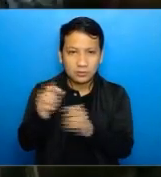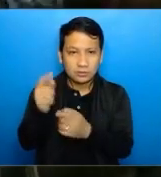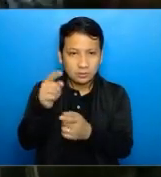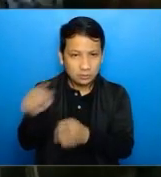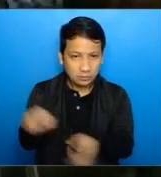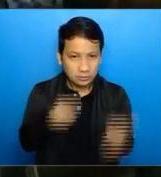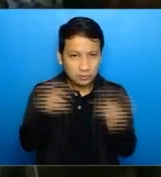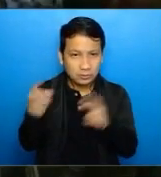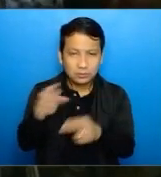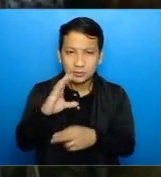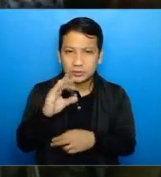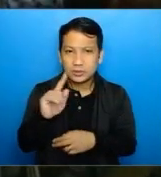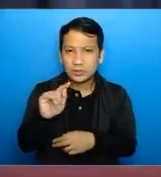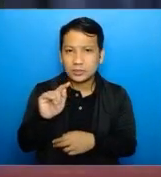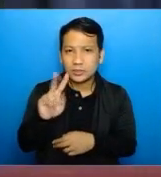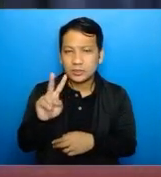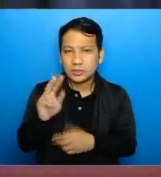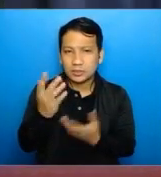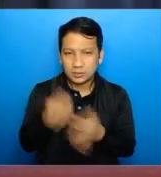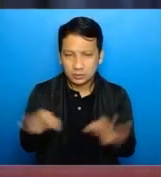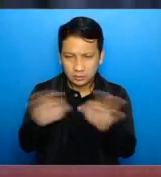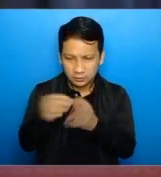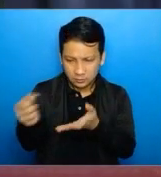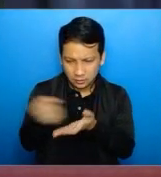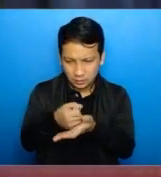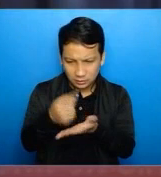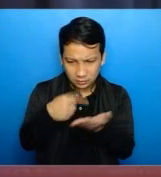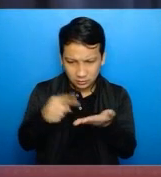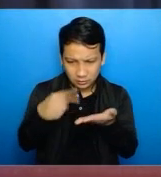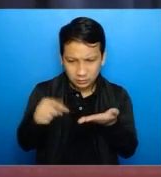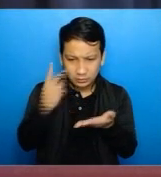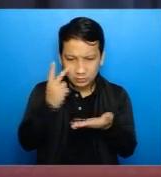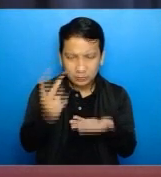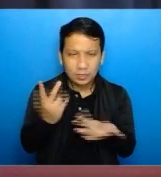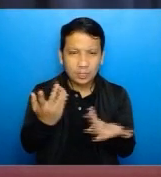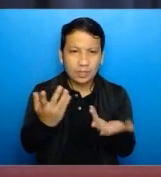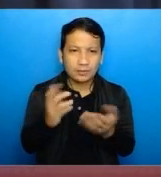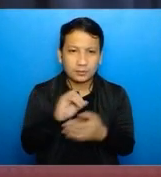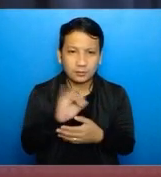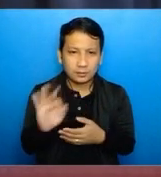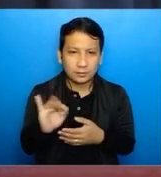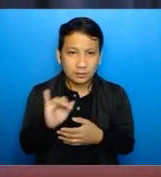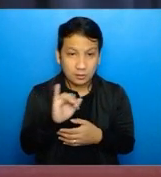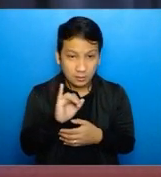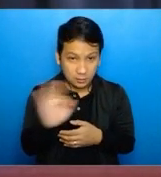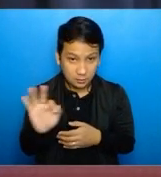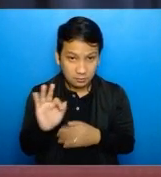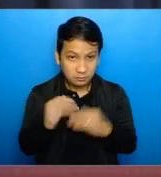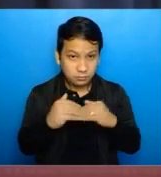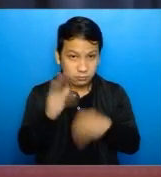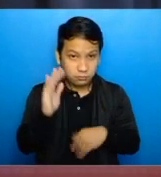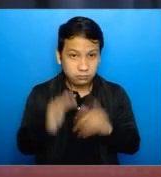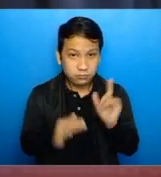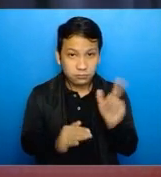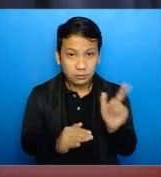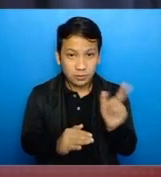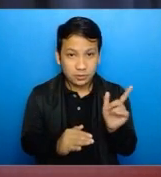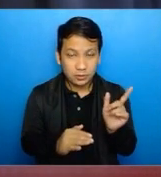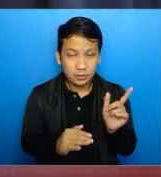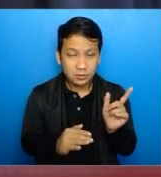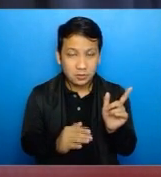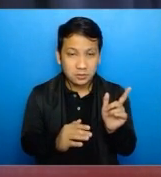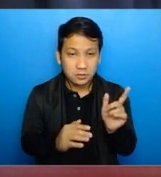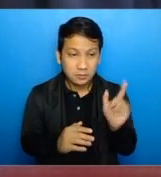CT value ng nakuhang specimen. Kapag ito ay 20 above, ibig